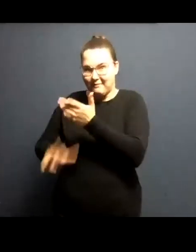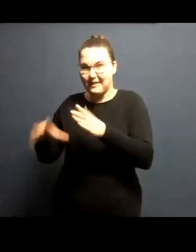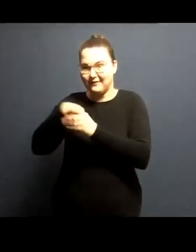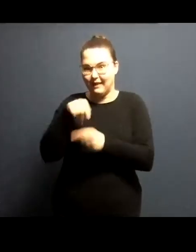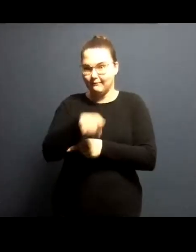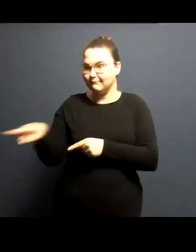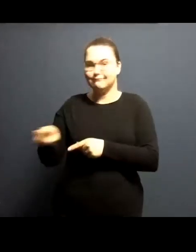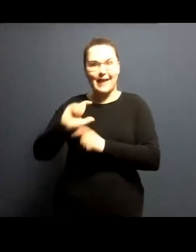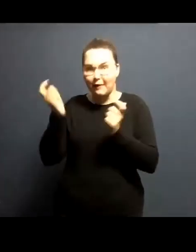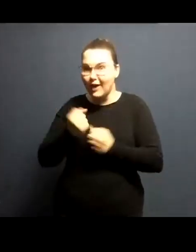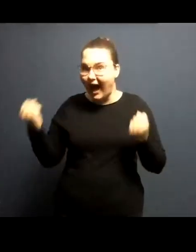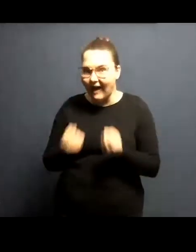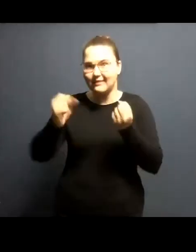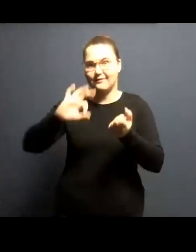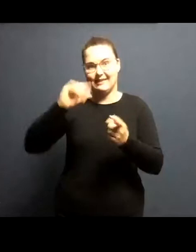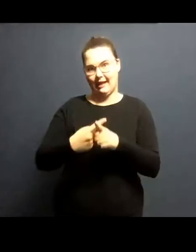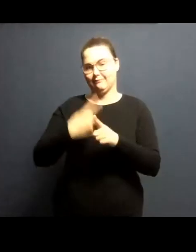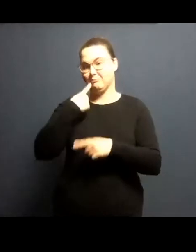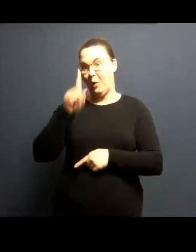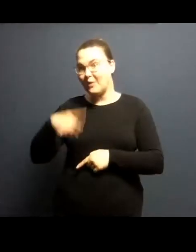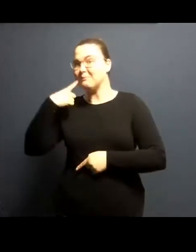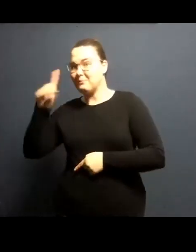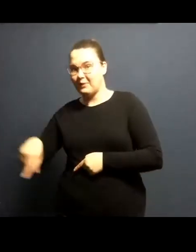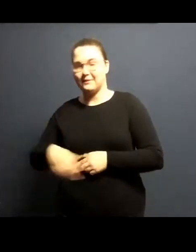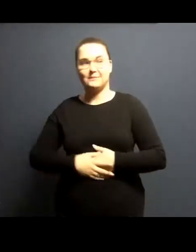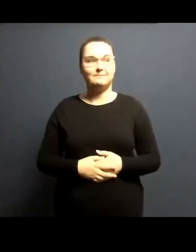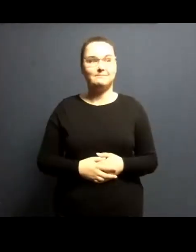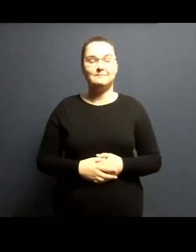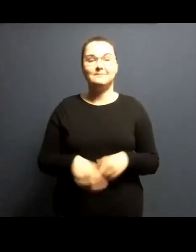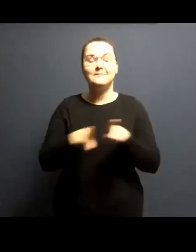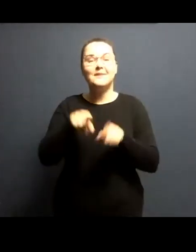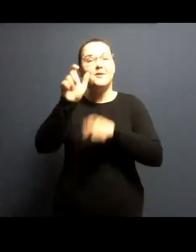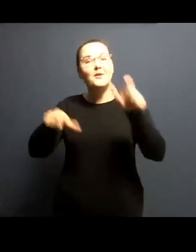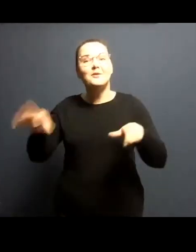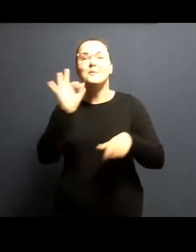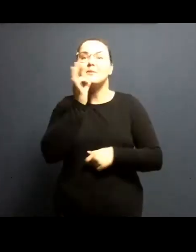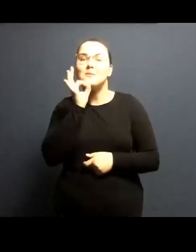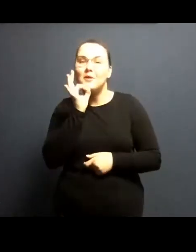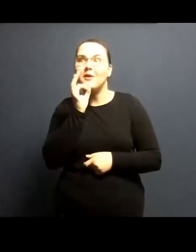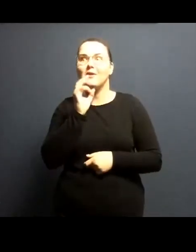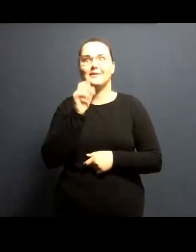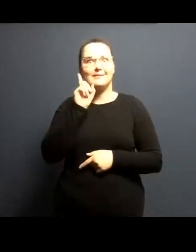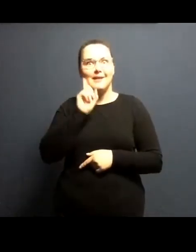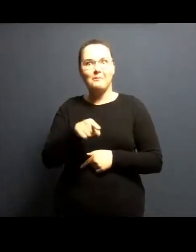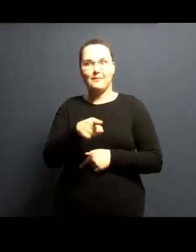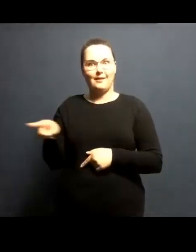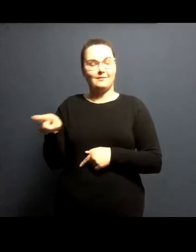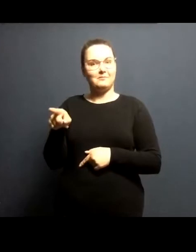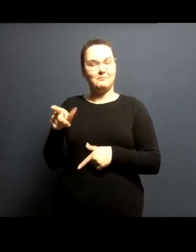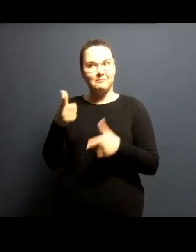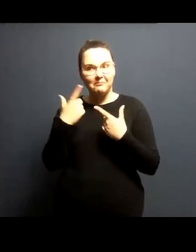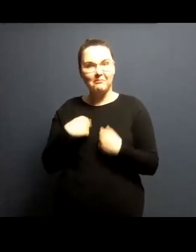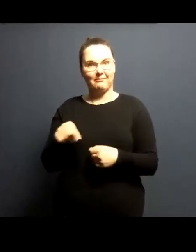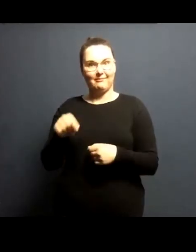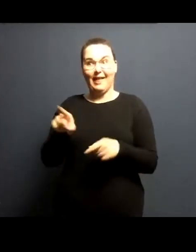regularną aktywność seksualną. Tutaj młodzi ludzie, młode dziewczyny przywiązują się do tego punktu, że seks po prostu